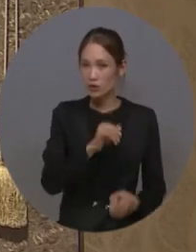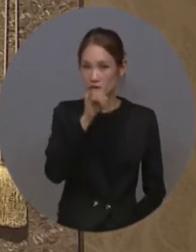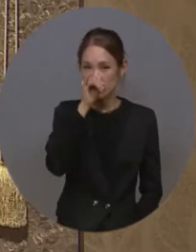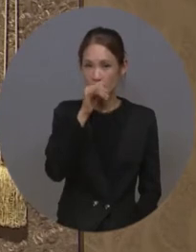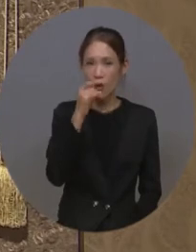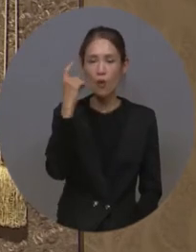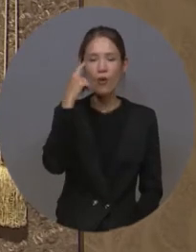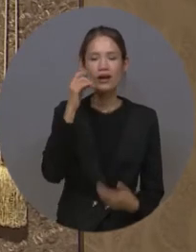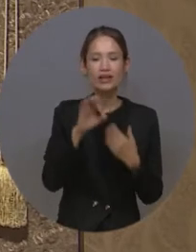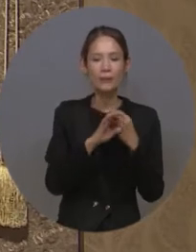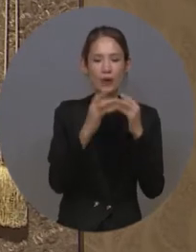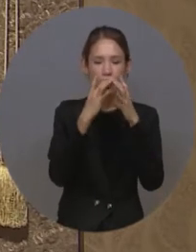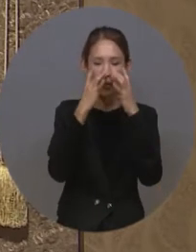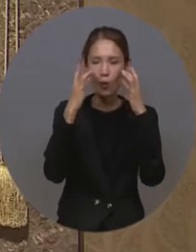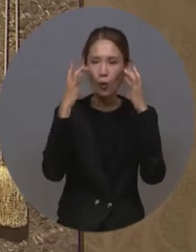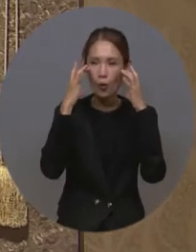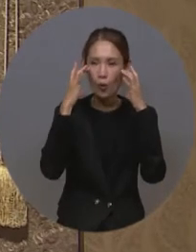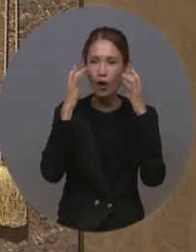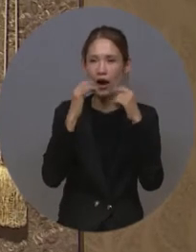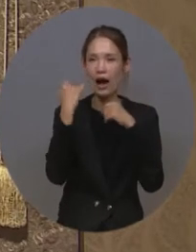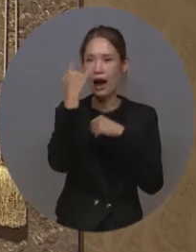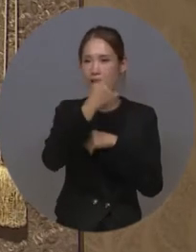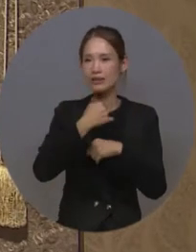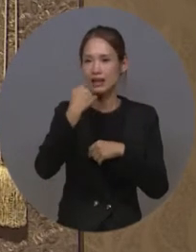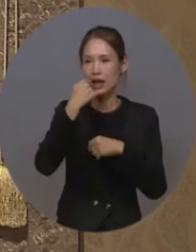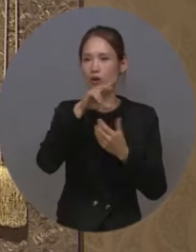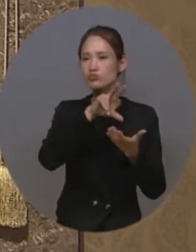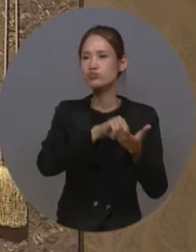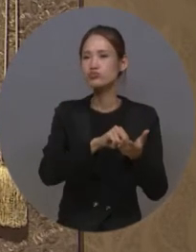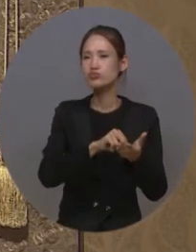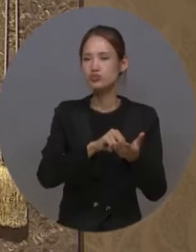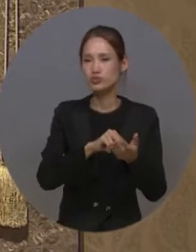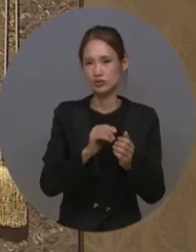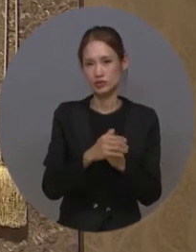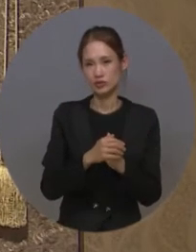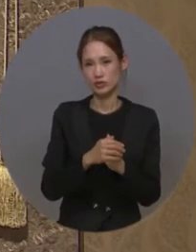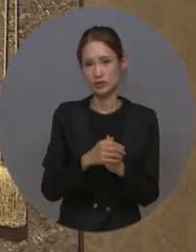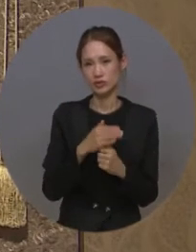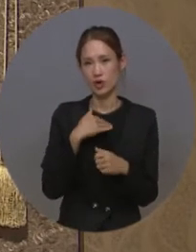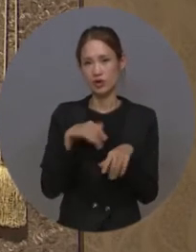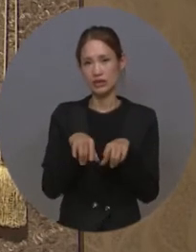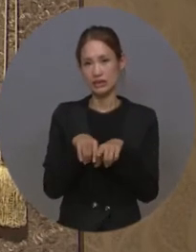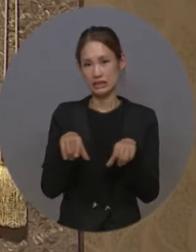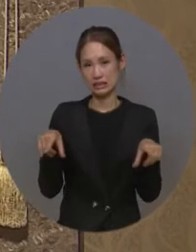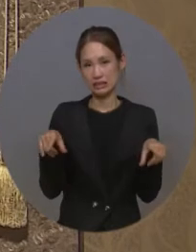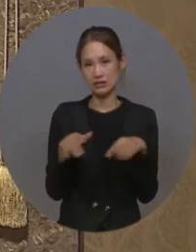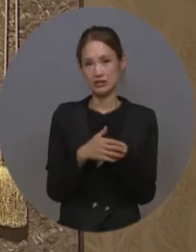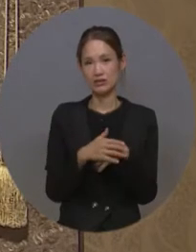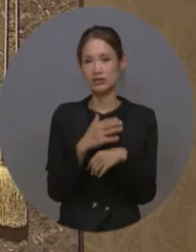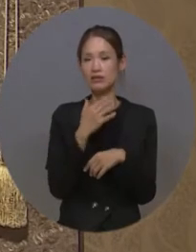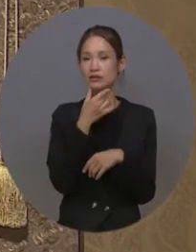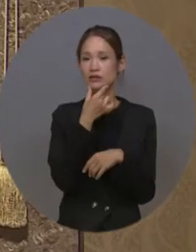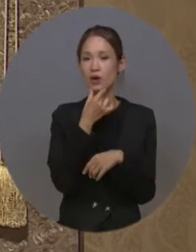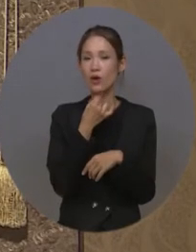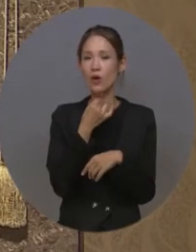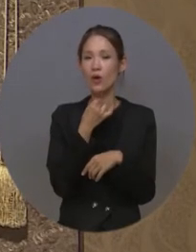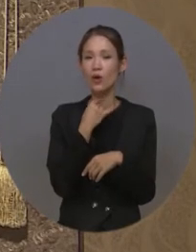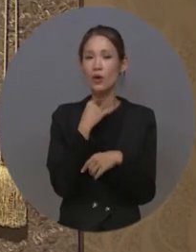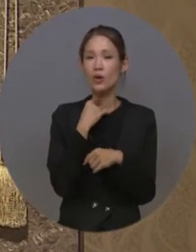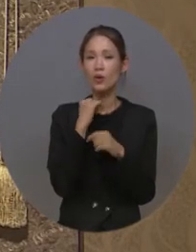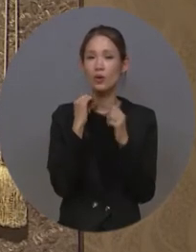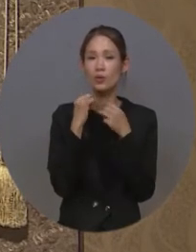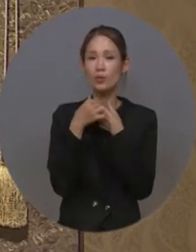문제이기 때문에요. 저는 일반적으로 코골이를 할 그런 뭐 턱이 작거나